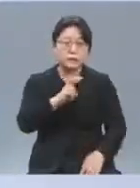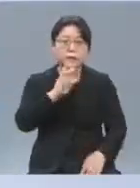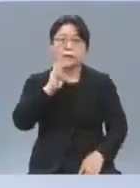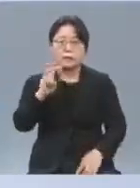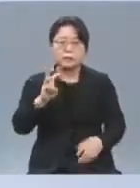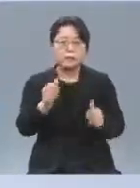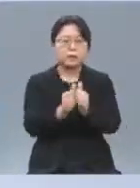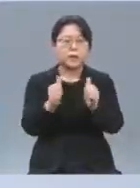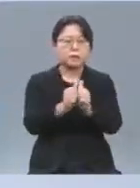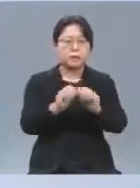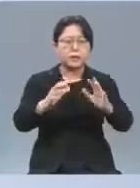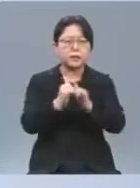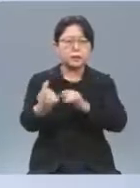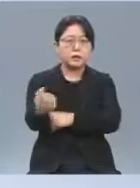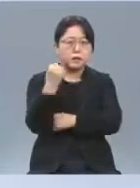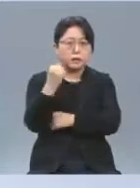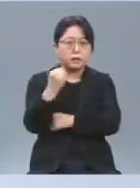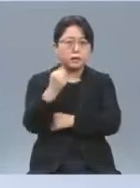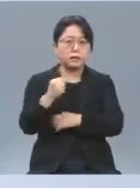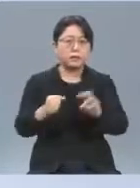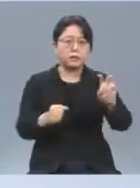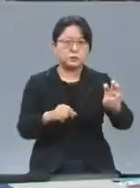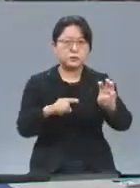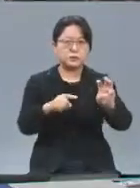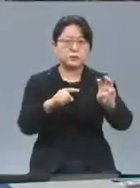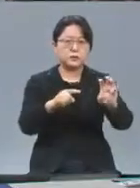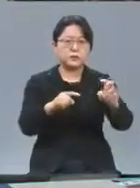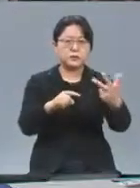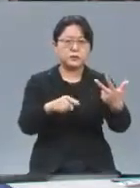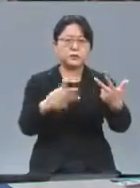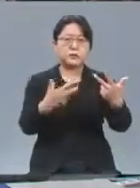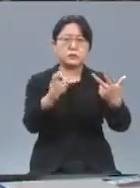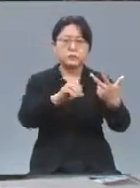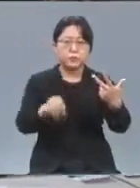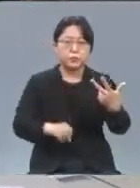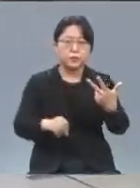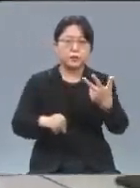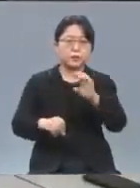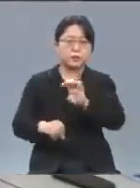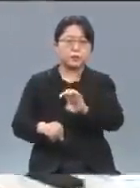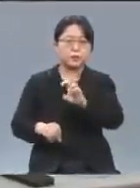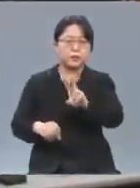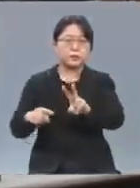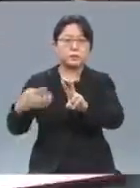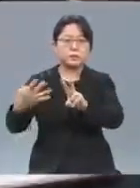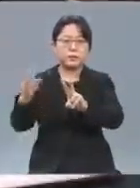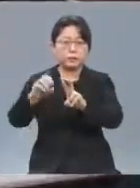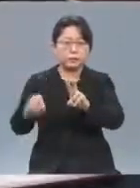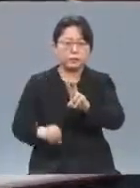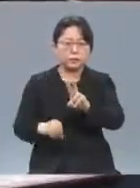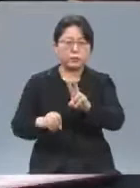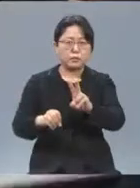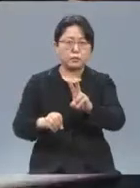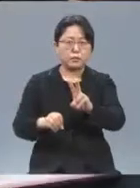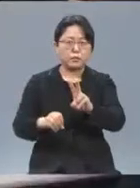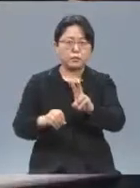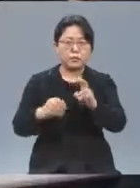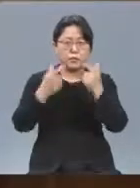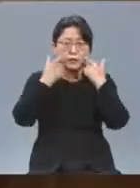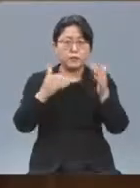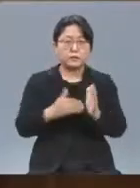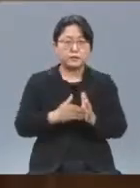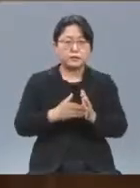30대 남성의 국민의힘 투표율이 각각 37.7%와 42.4%로 높게